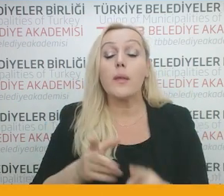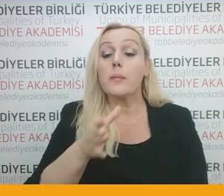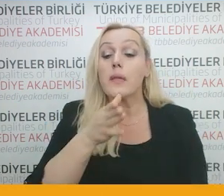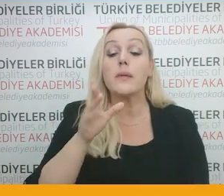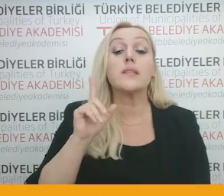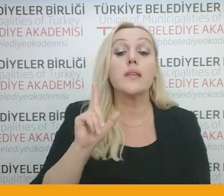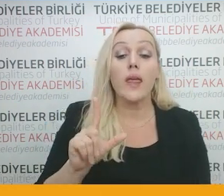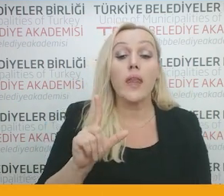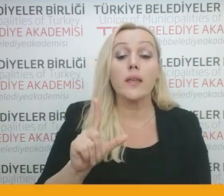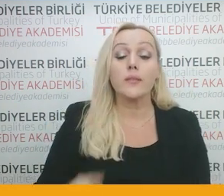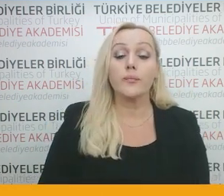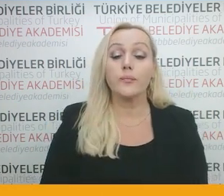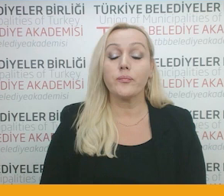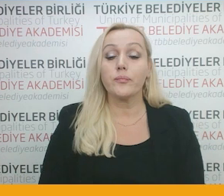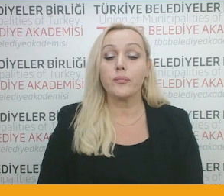bilmesi gerekir.